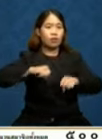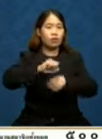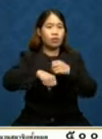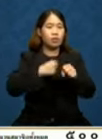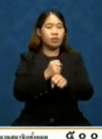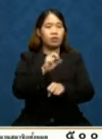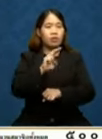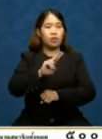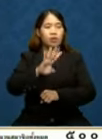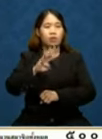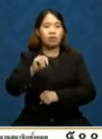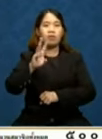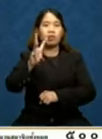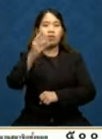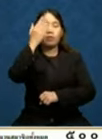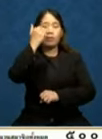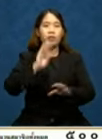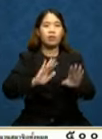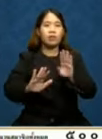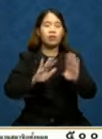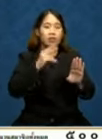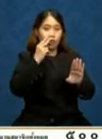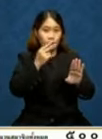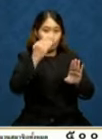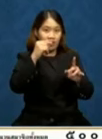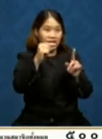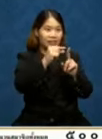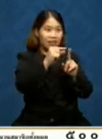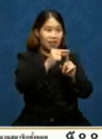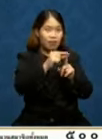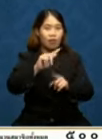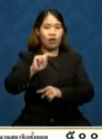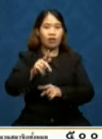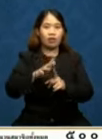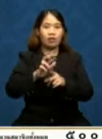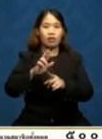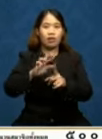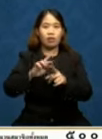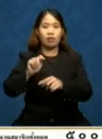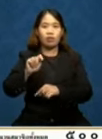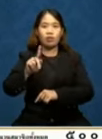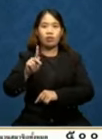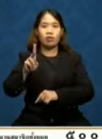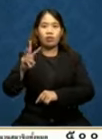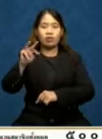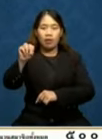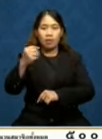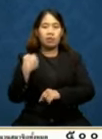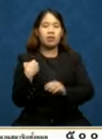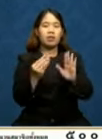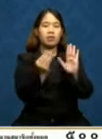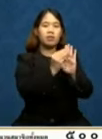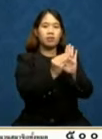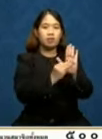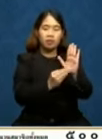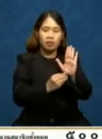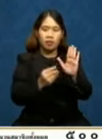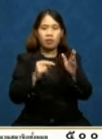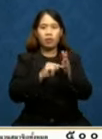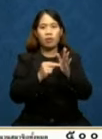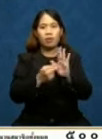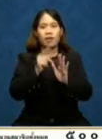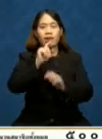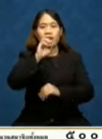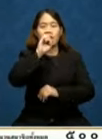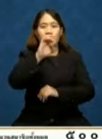นำมาใช้เทียบเคียงอย่างยิ่งกับเรื่องนี้ครับเพราะมีคำว่าทารุณกรรมบัญญัติไว้ในมาตรา4ให้ความหมายว่าการกระทำ